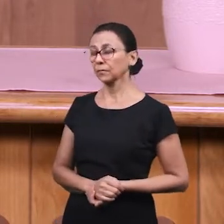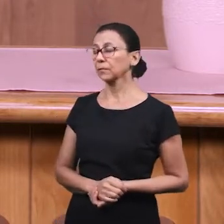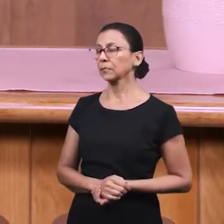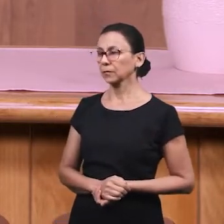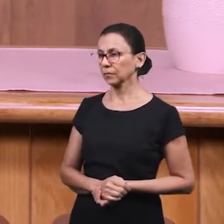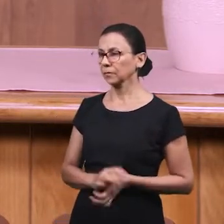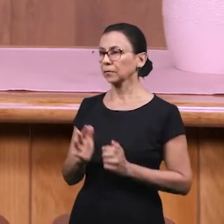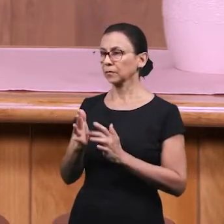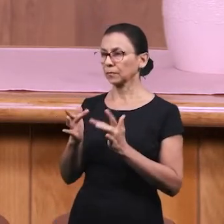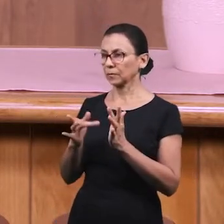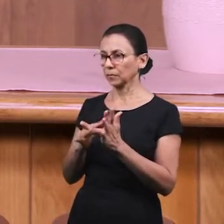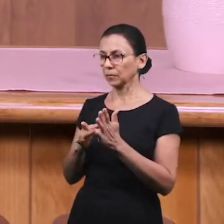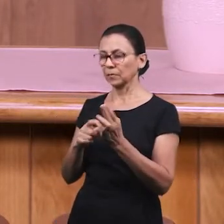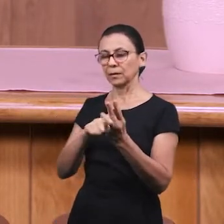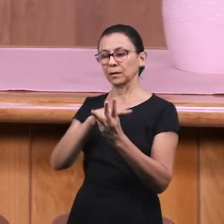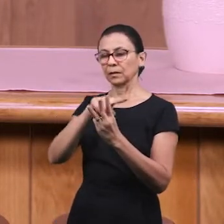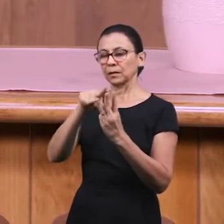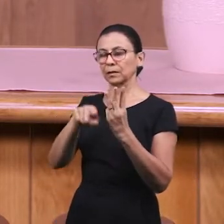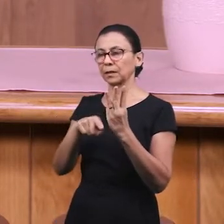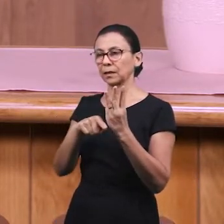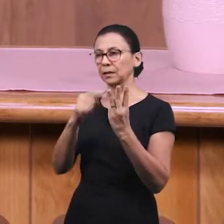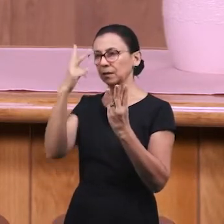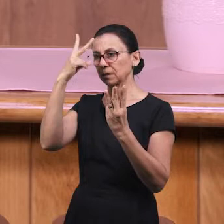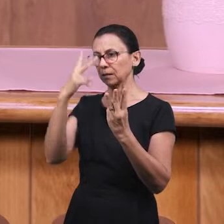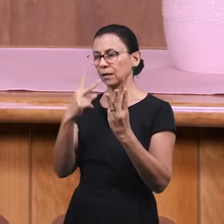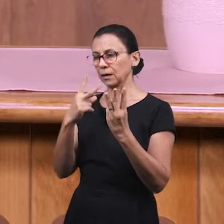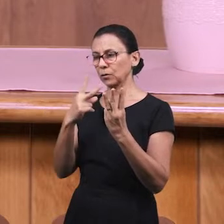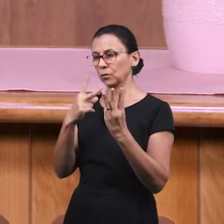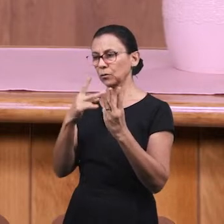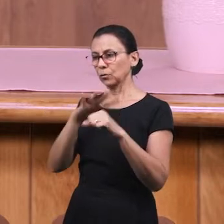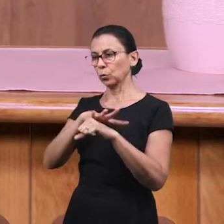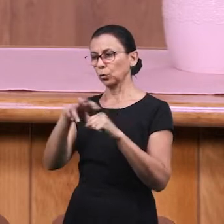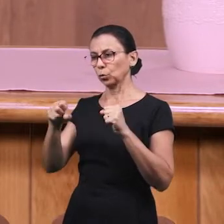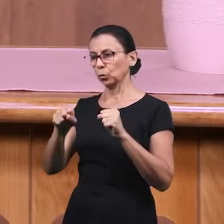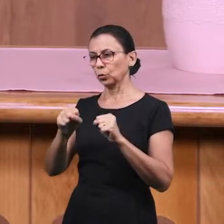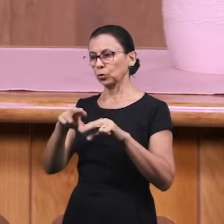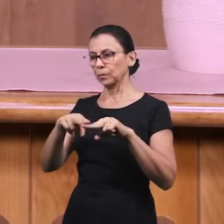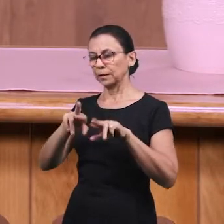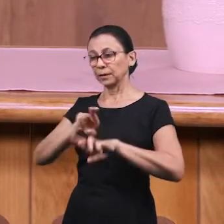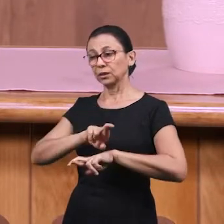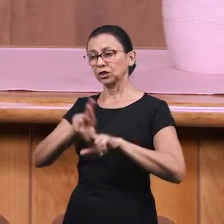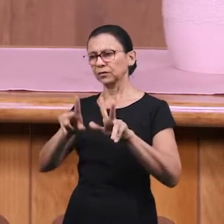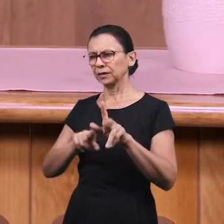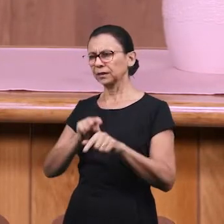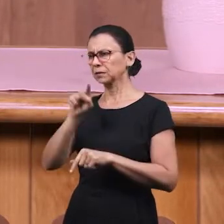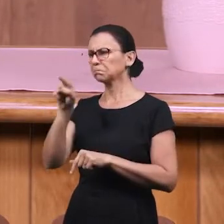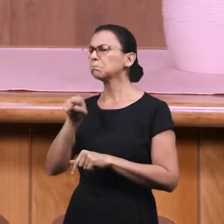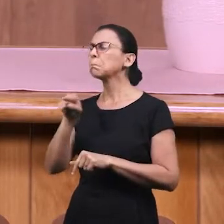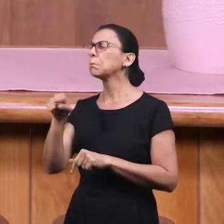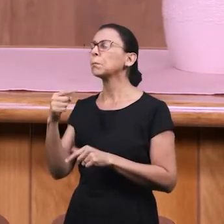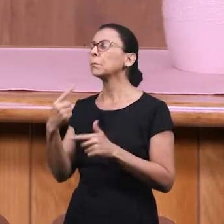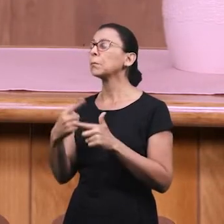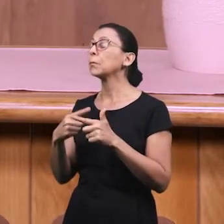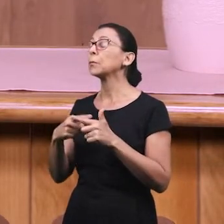Иисус исцелил троих слепых по тремя разными способами. И я тебя спрошу, почему?